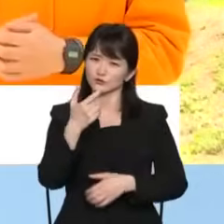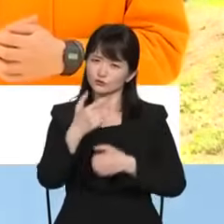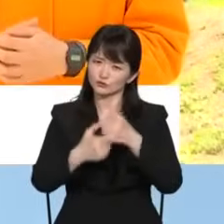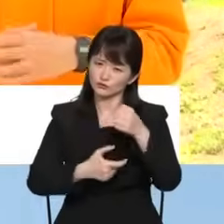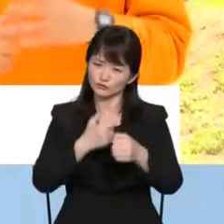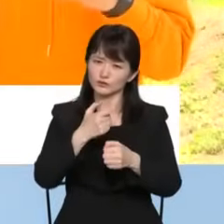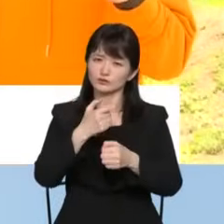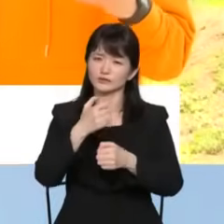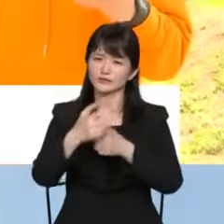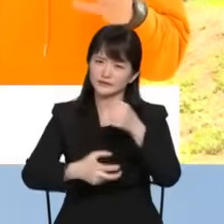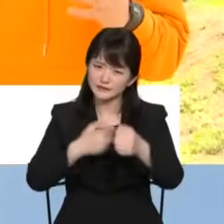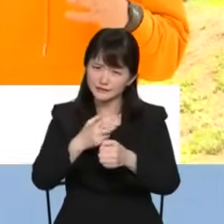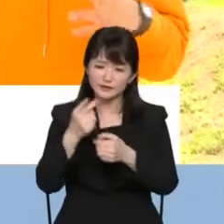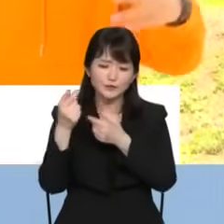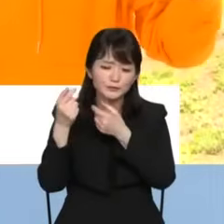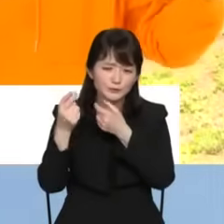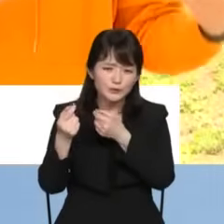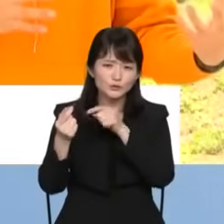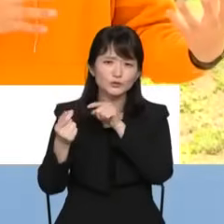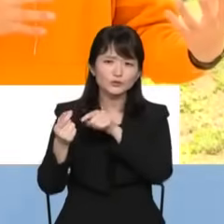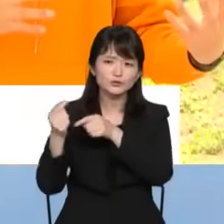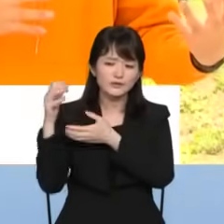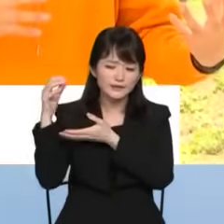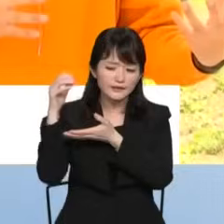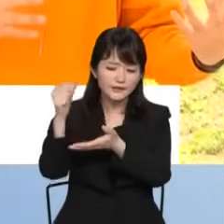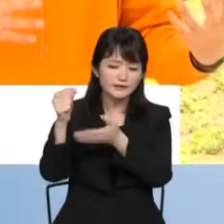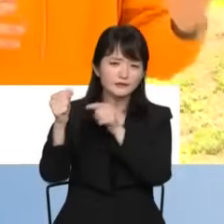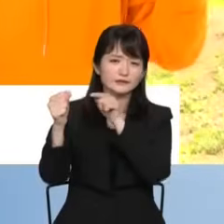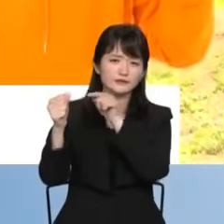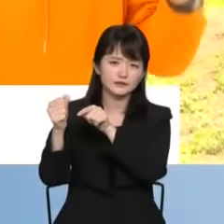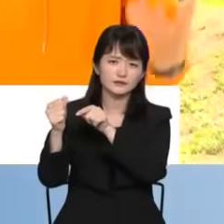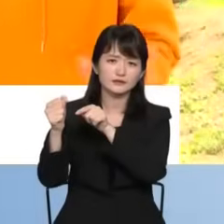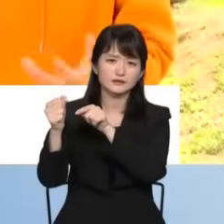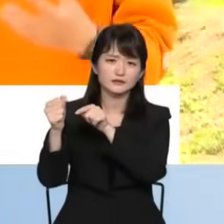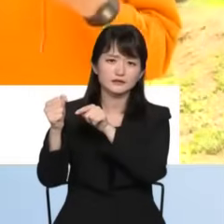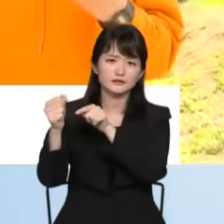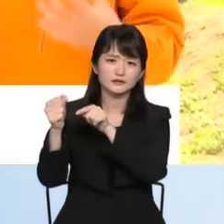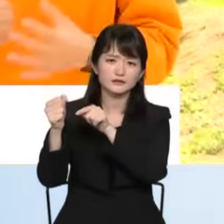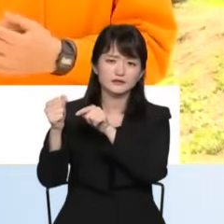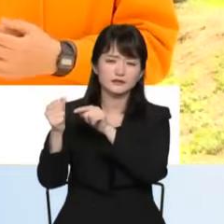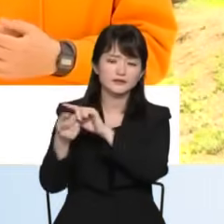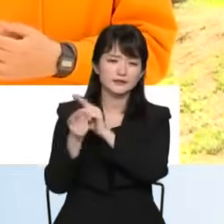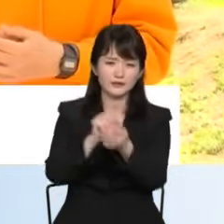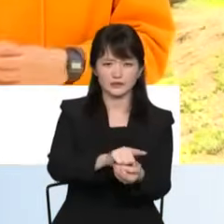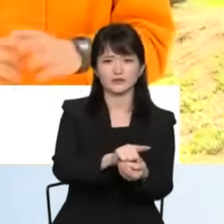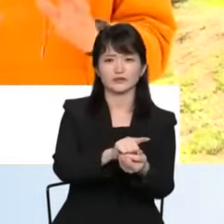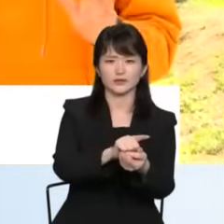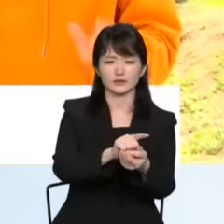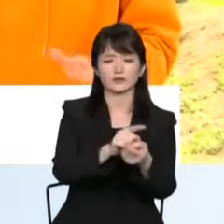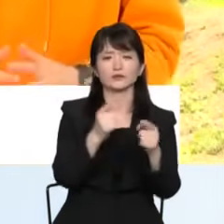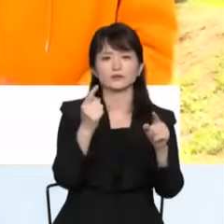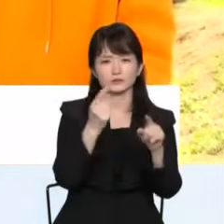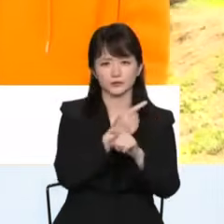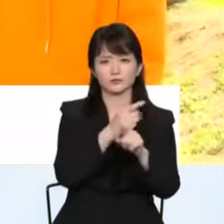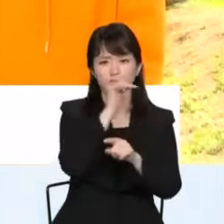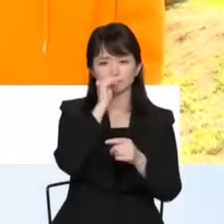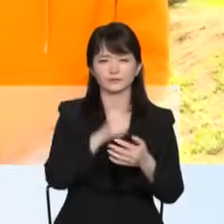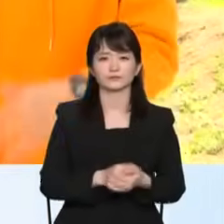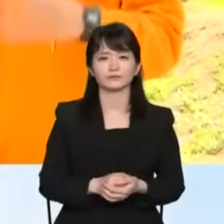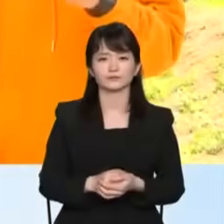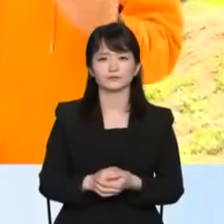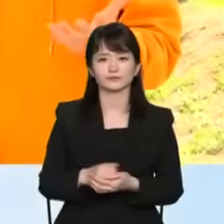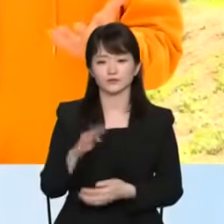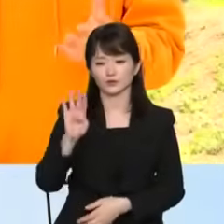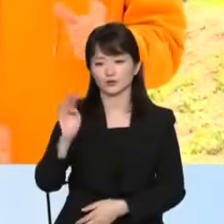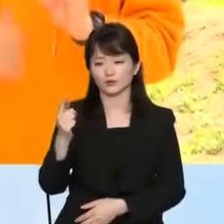대한민국 보수가 고수였던 조금 낡아버린 관점에 대해 가지고 충분한 대체제가 될 수 있다 생각합니다. 지금 보수가 사실